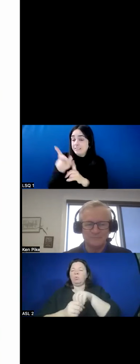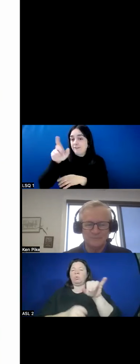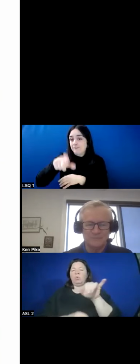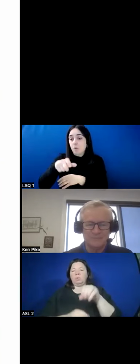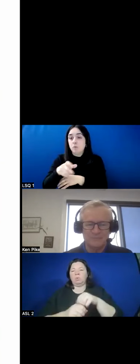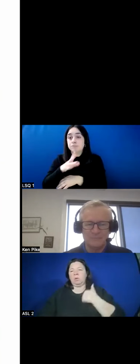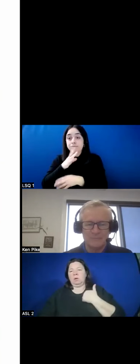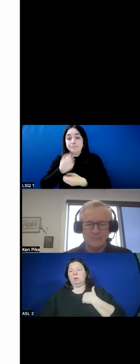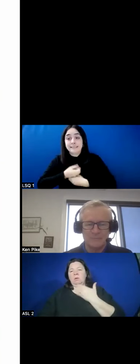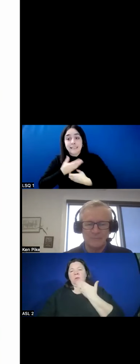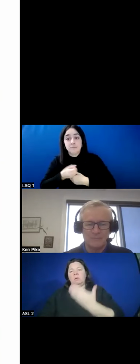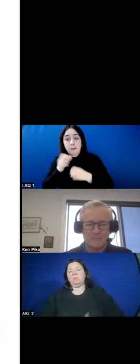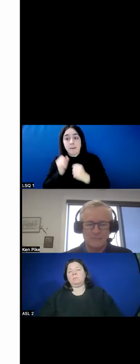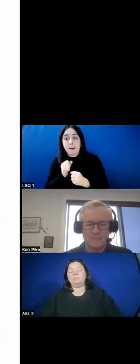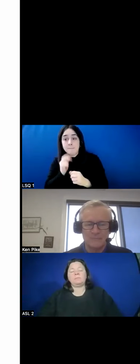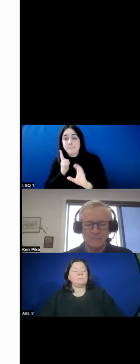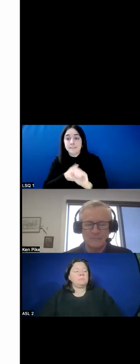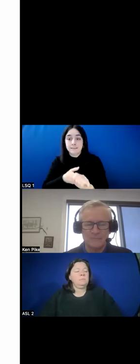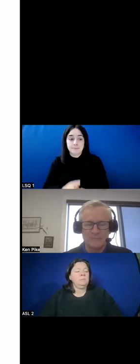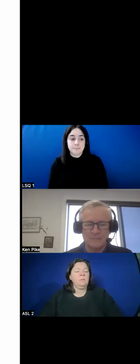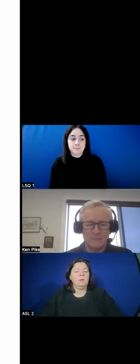Merci.